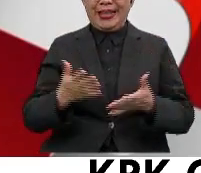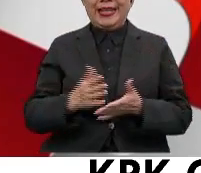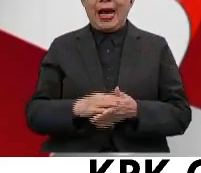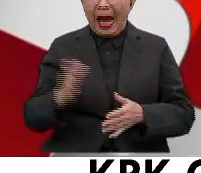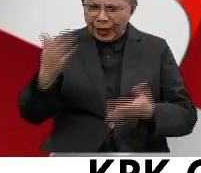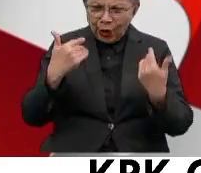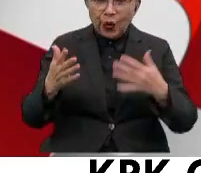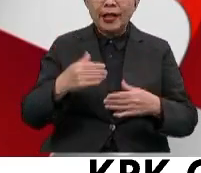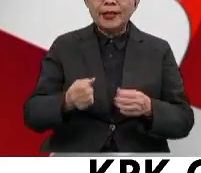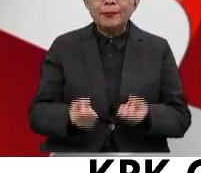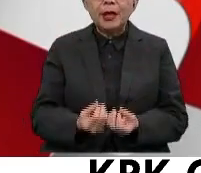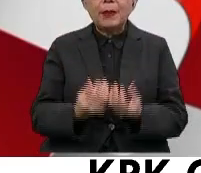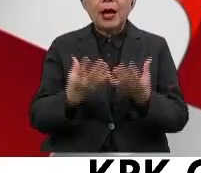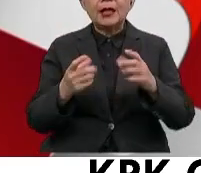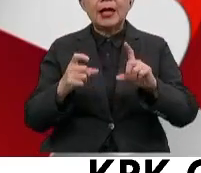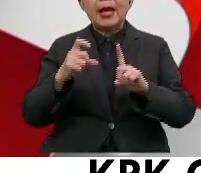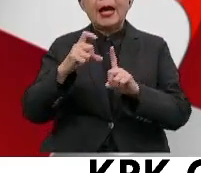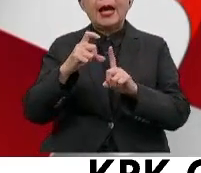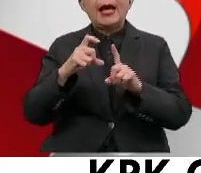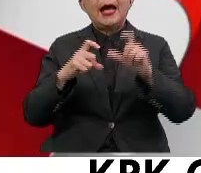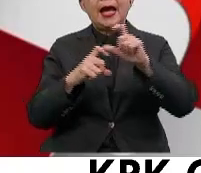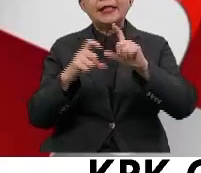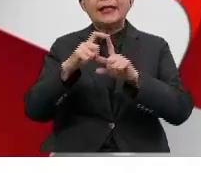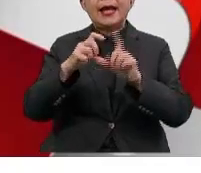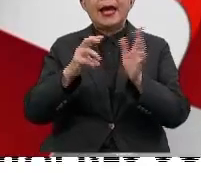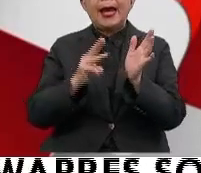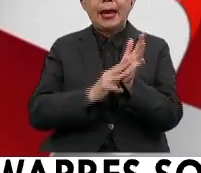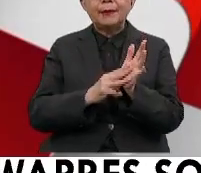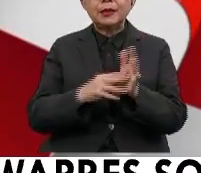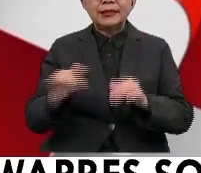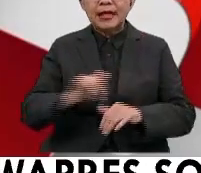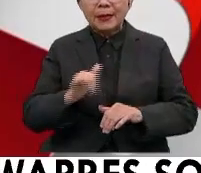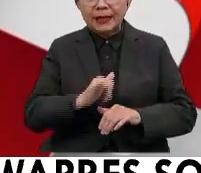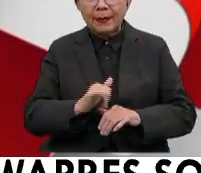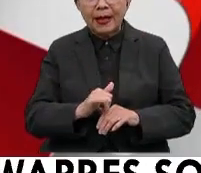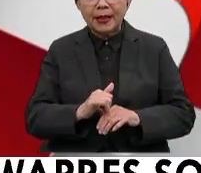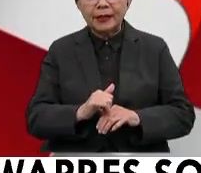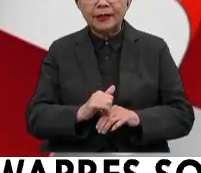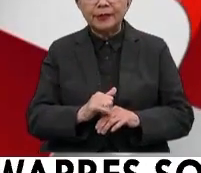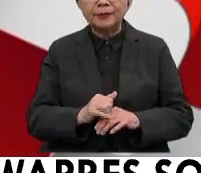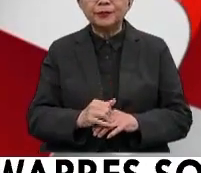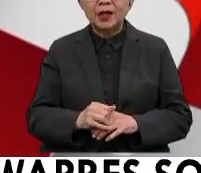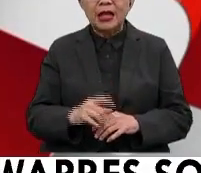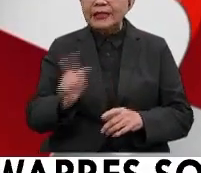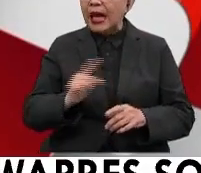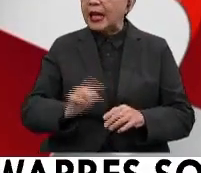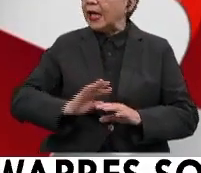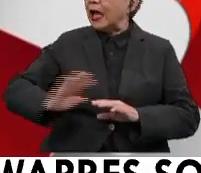mari kita mengembangkan sumber daya potensi sumber daya manusia ini bersama-sama.